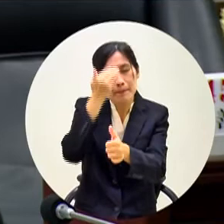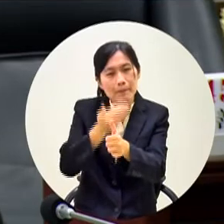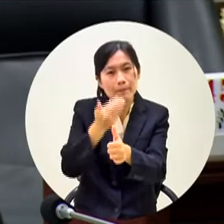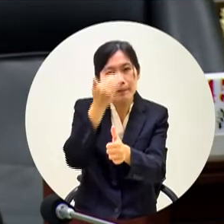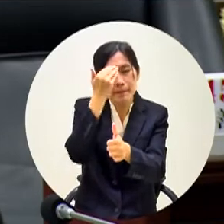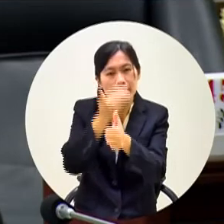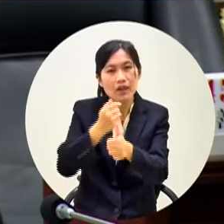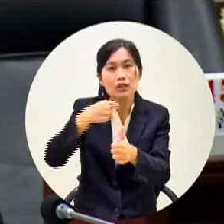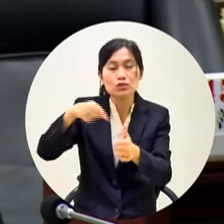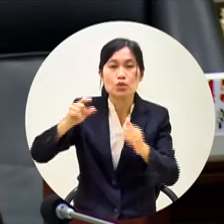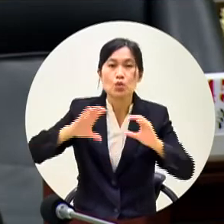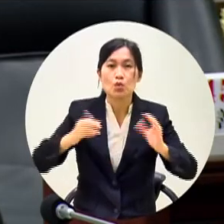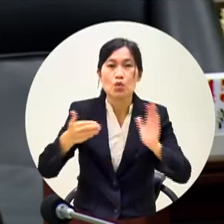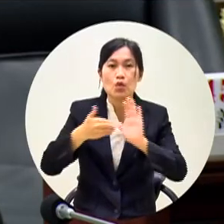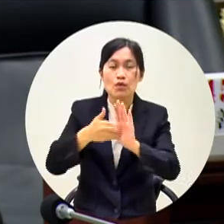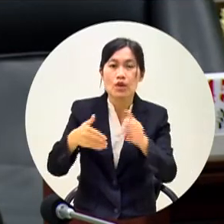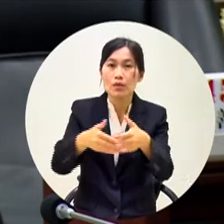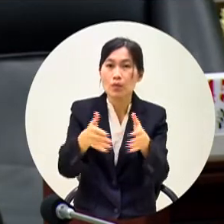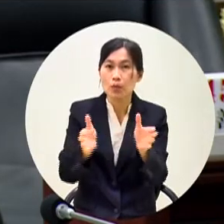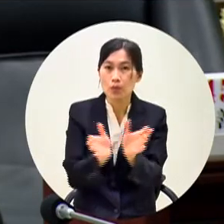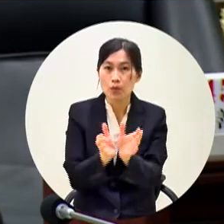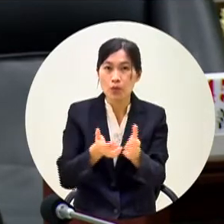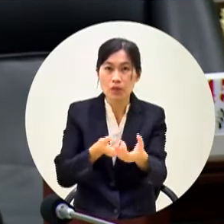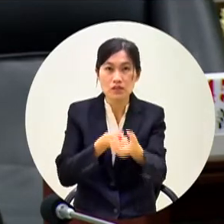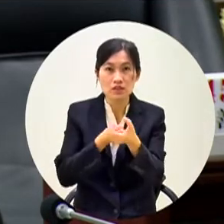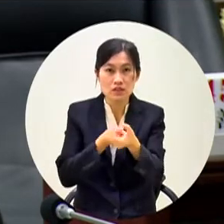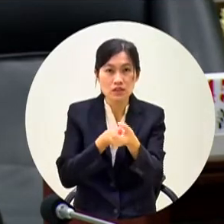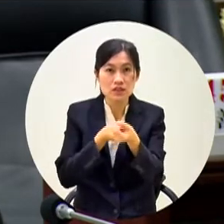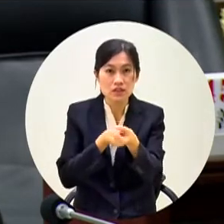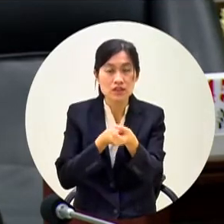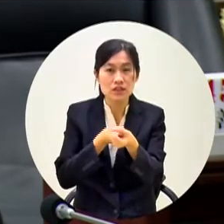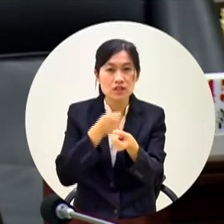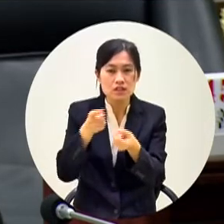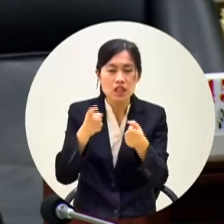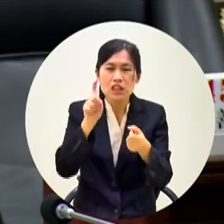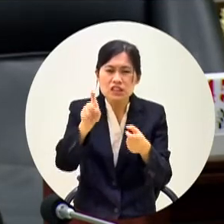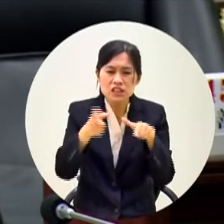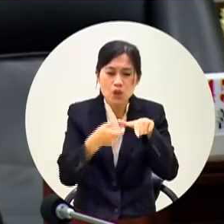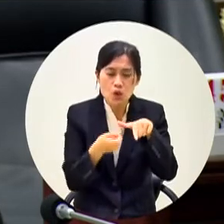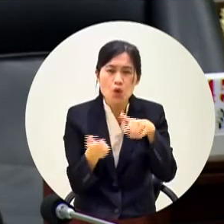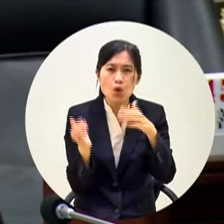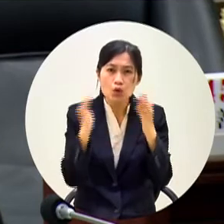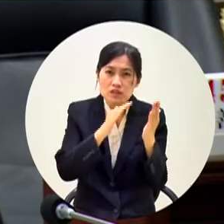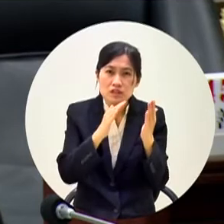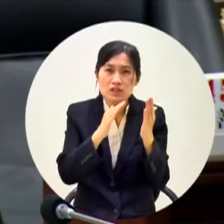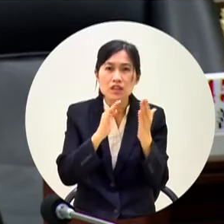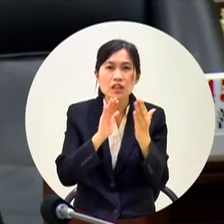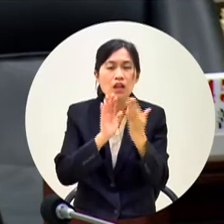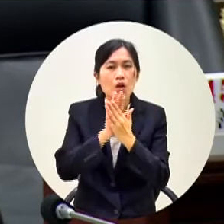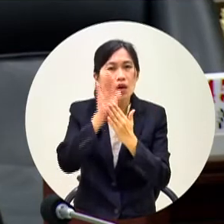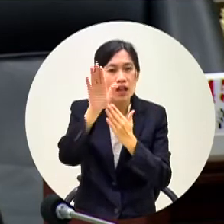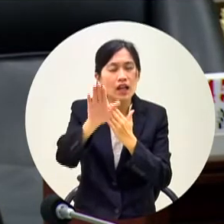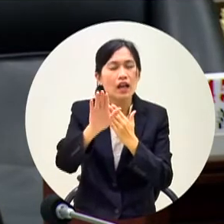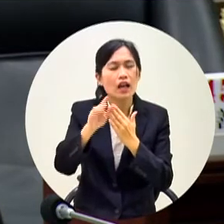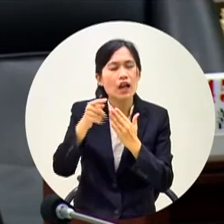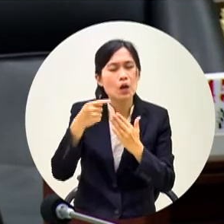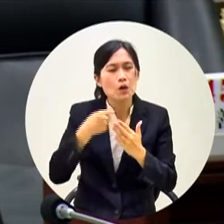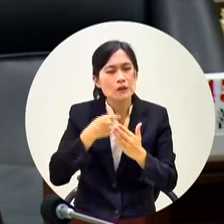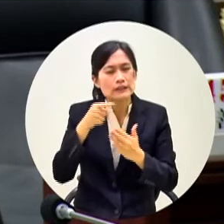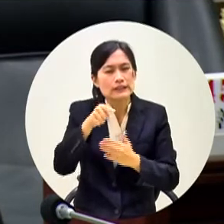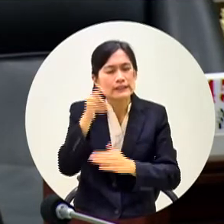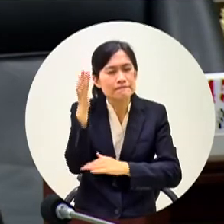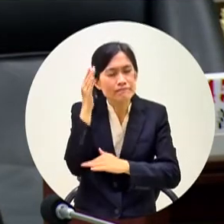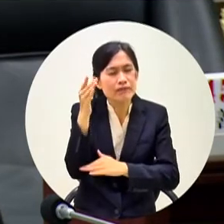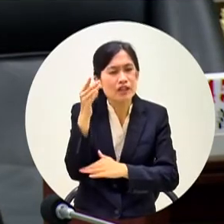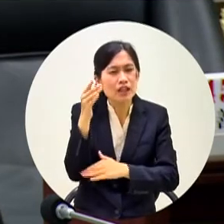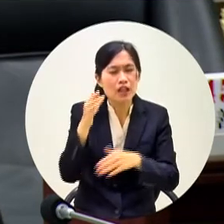防部争取这块十公顷，啊，看按是未来按市要啊来做一个呐休闲园区